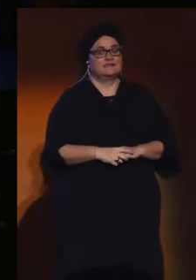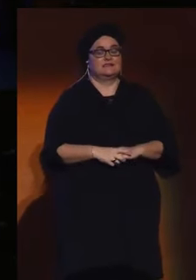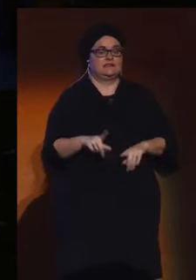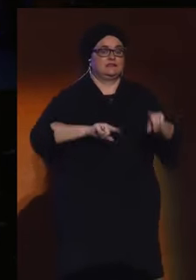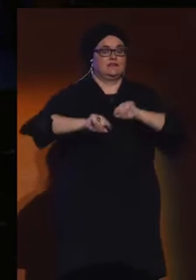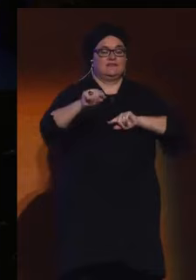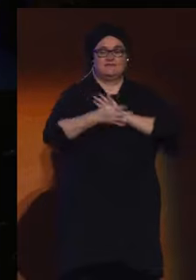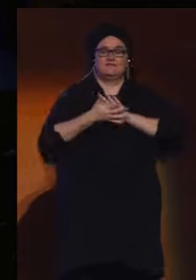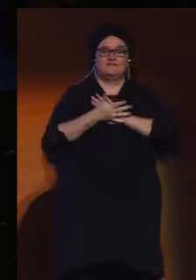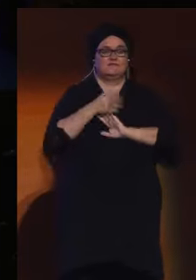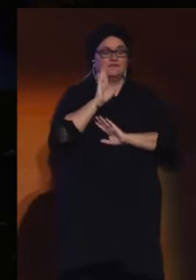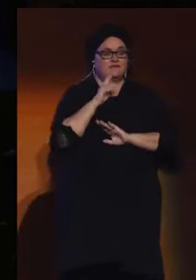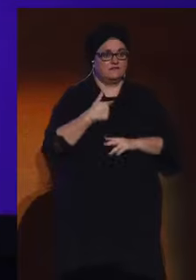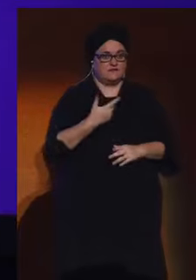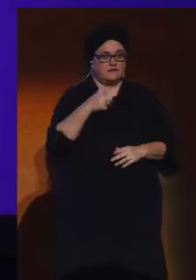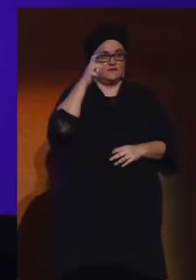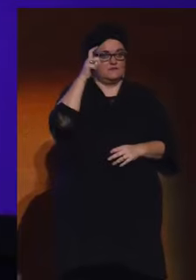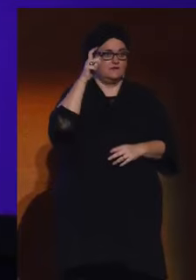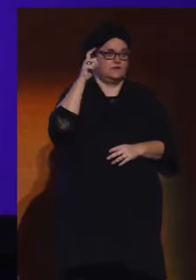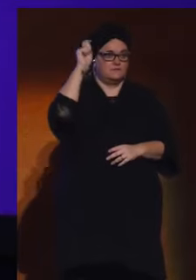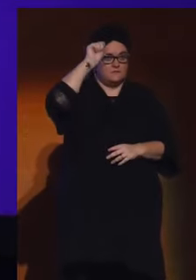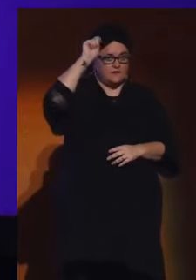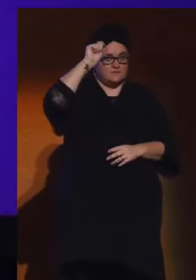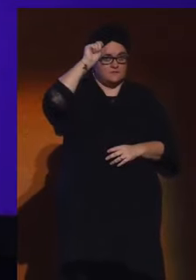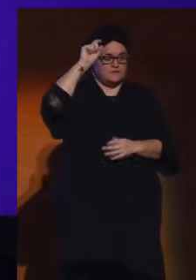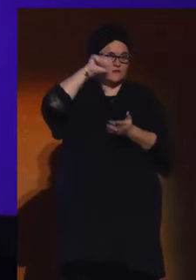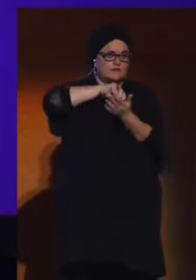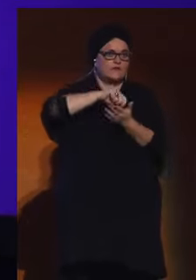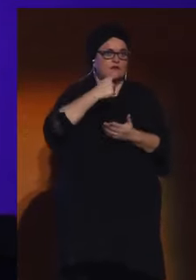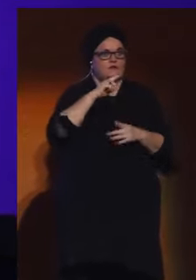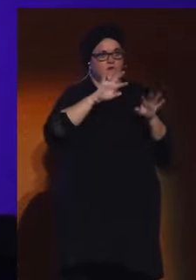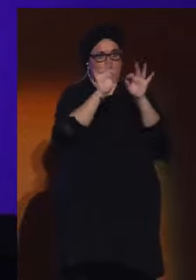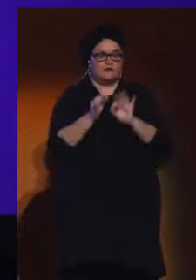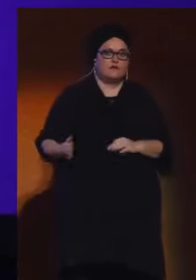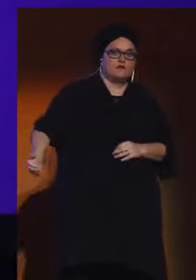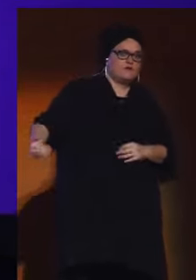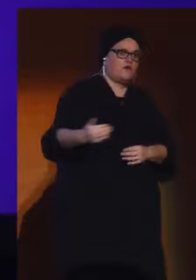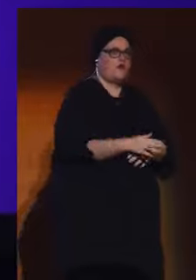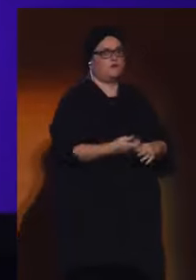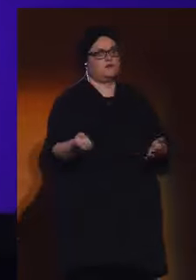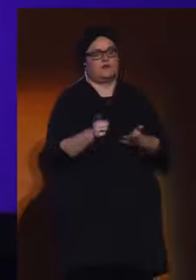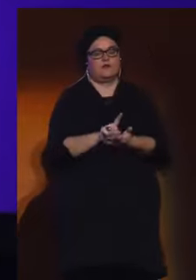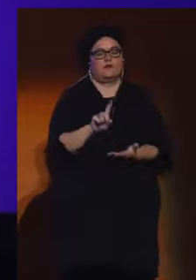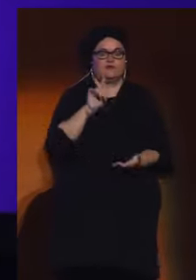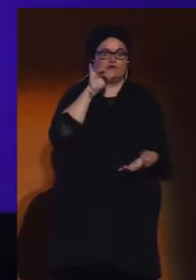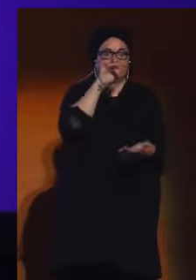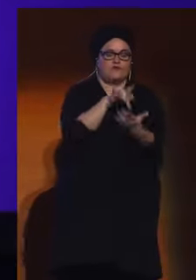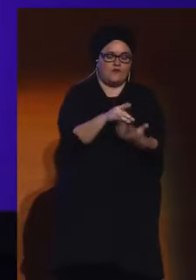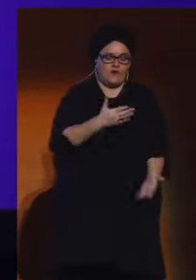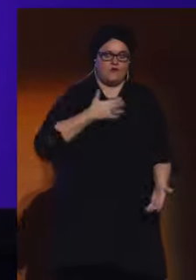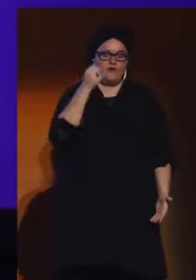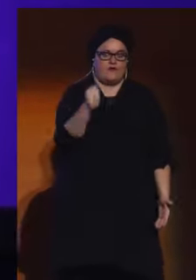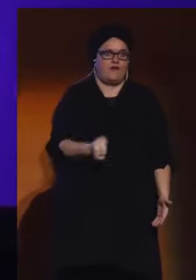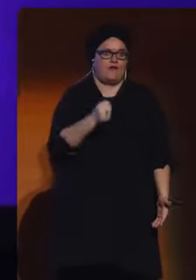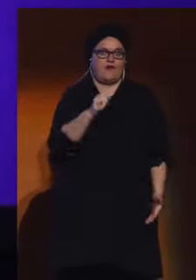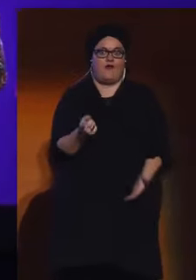erabaki ez hitz egiten ari ginen, eta bueno, Iruñeko herriak erabaki duena izan da, EH Bilduri berriro dagokiola Iruñeko alkatetza. Eta orduan, pues